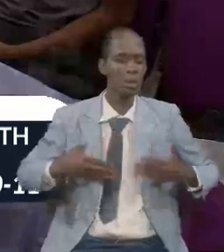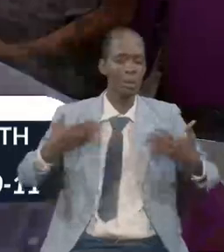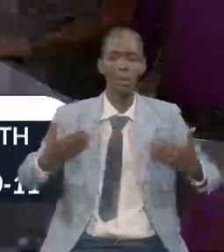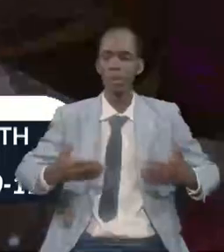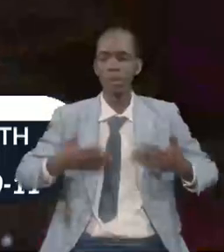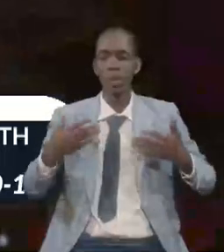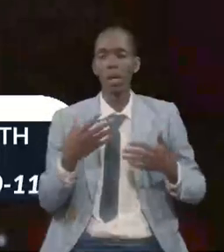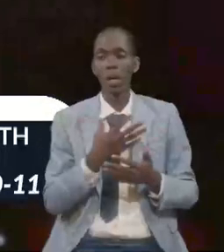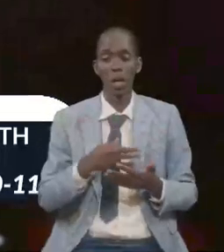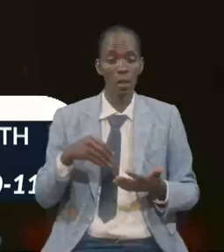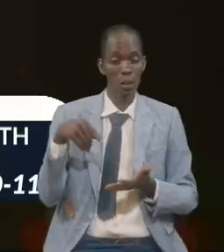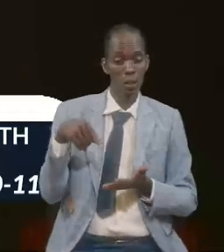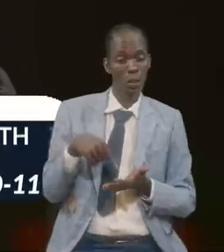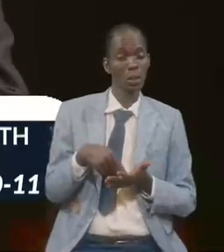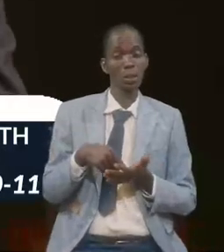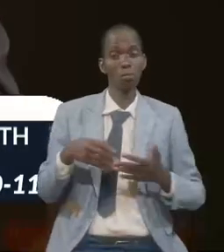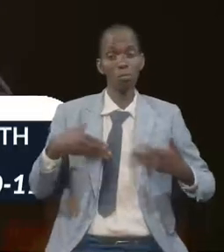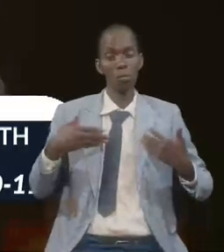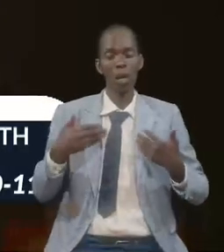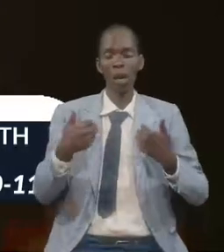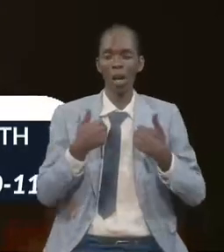Mais ils n'ont point de racines.